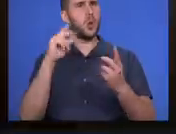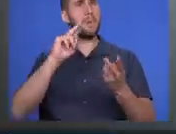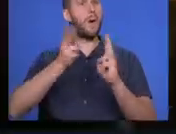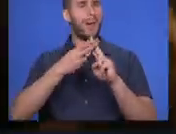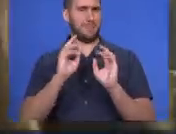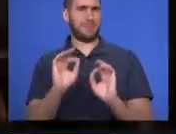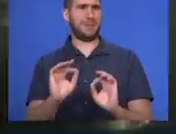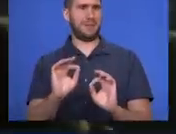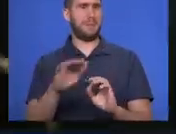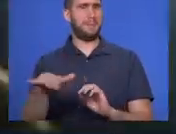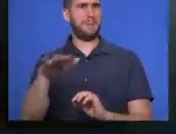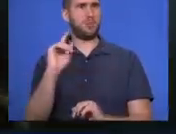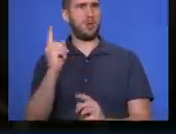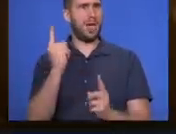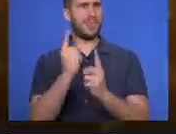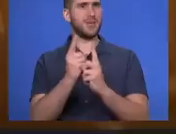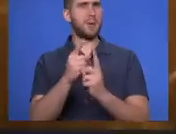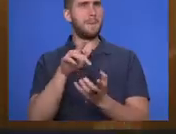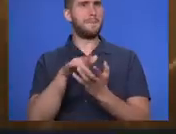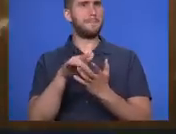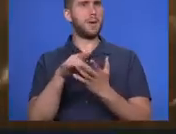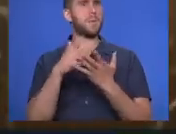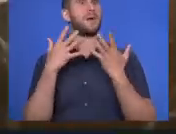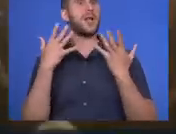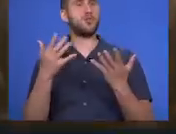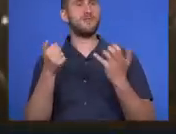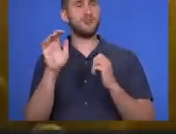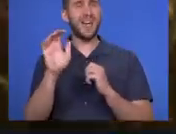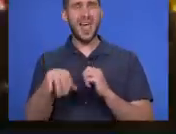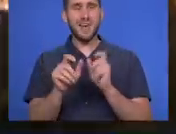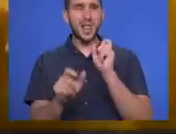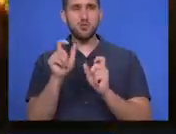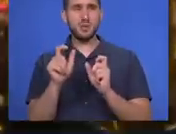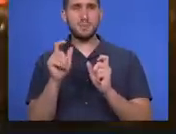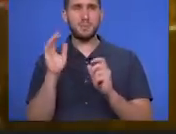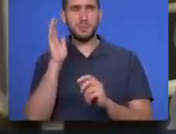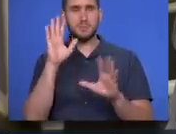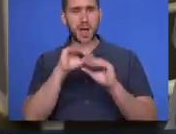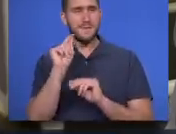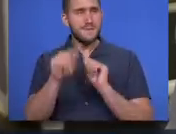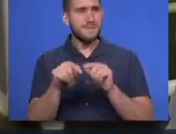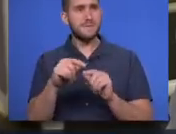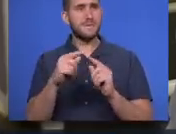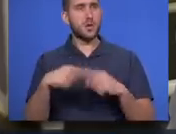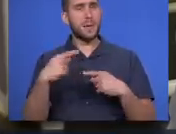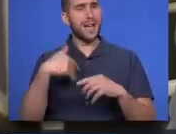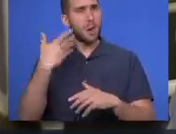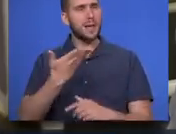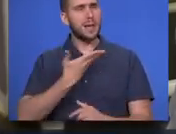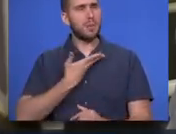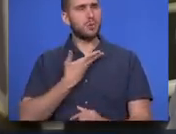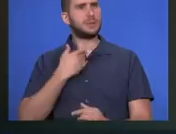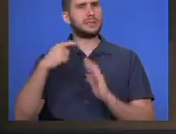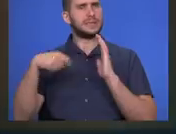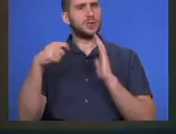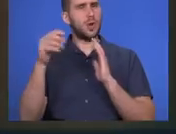בעולם בתחום הזה של להנגיש וניו כל כך גדול של 65 אלף איש מדי ערב. יום אחרי קיבלנו פתאום סרטון